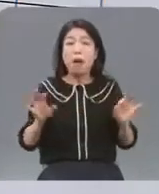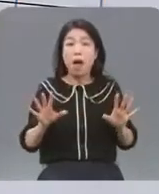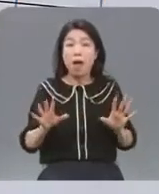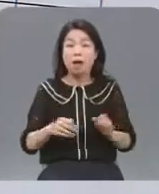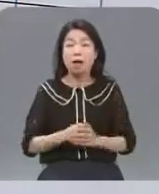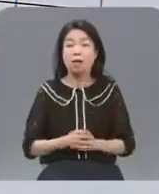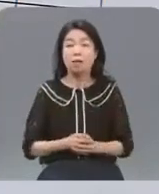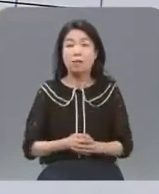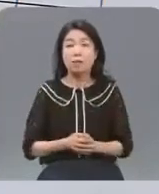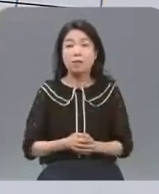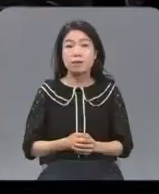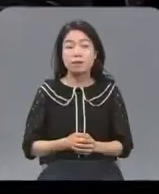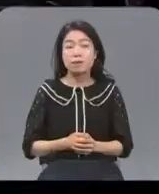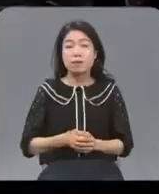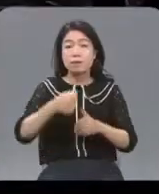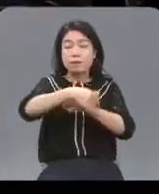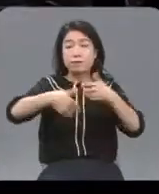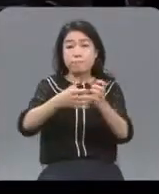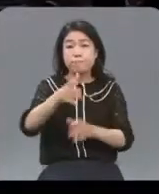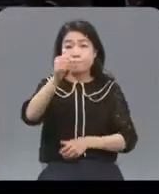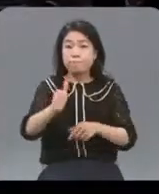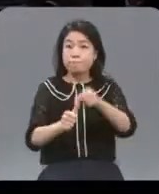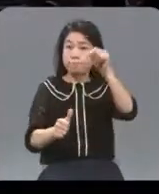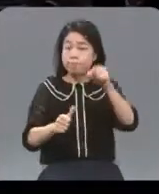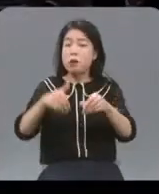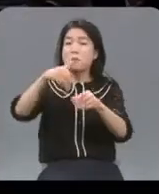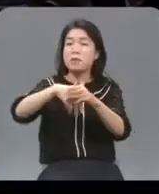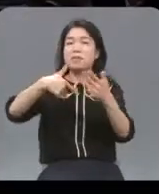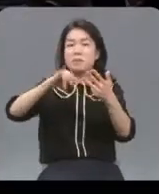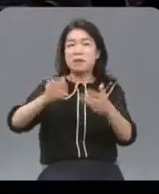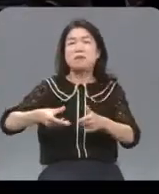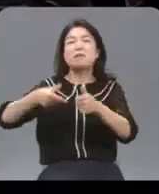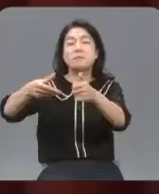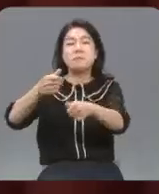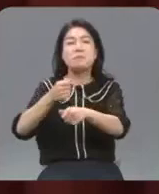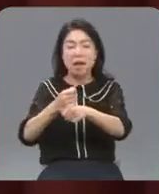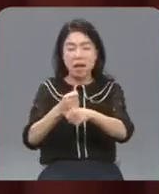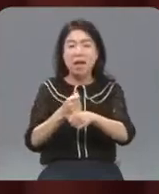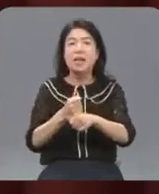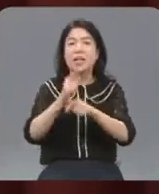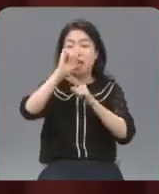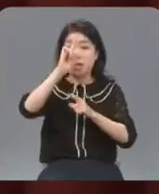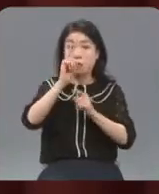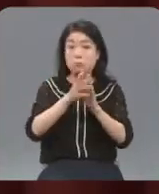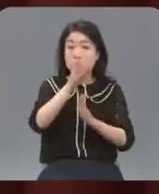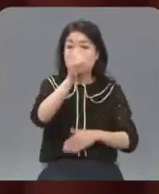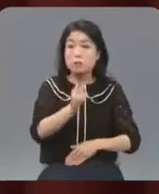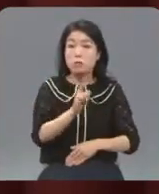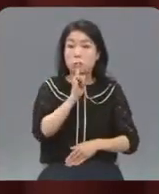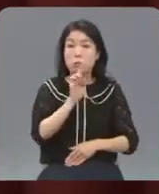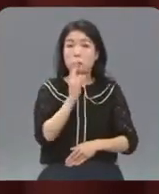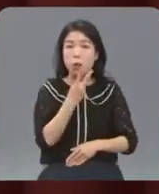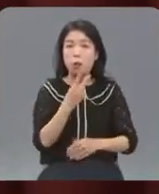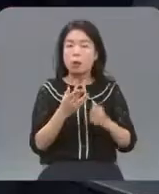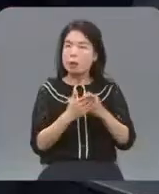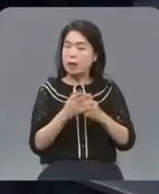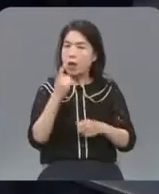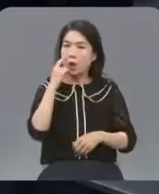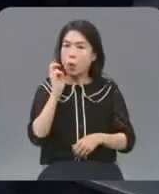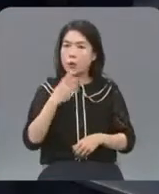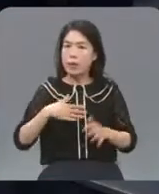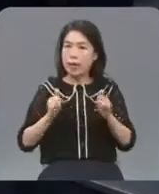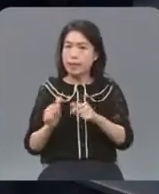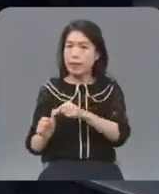일정입니다 산하 기관장 임명을 인선 팔기로 넘기게 따던 이용섭 시장이 입장을 바꾼 것이어서 내 정설 논란도